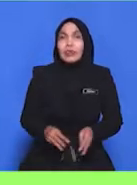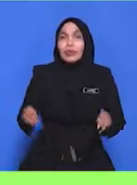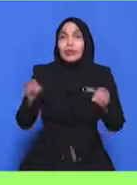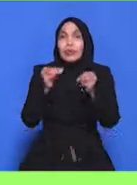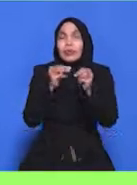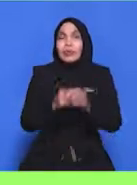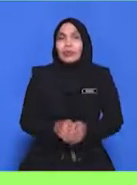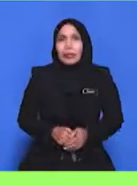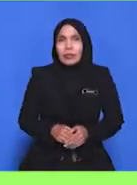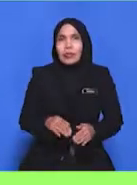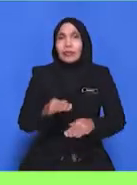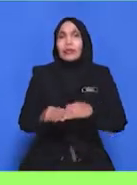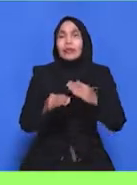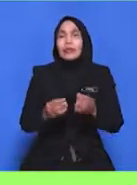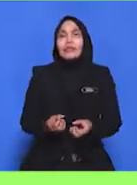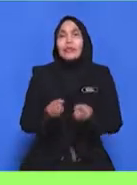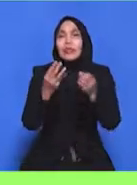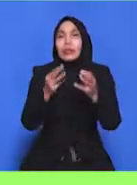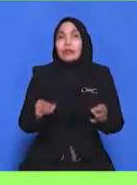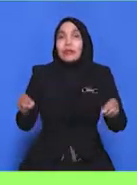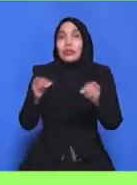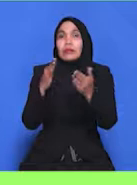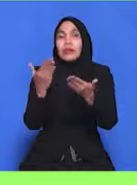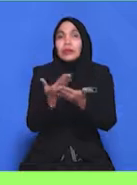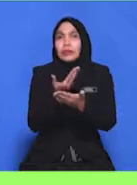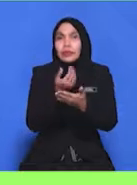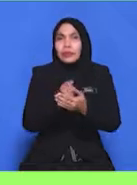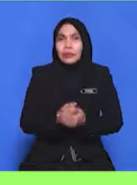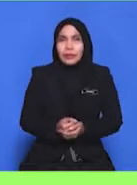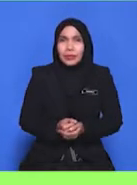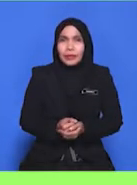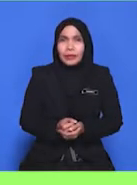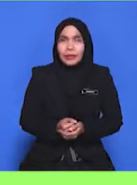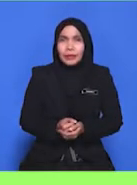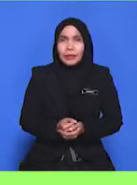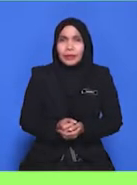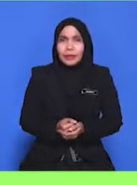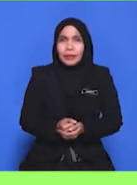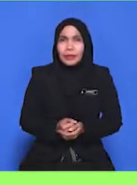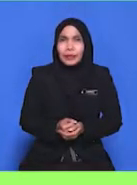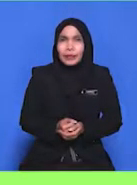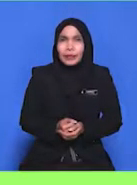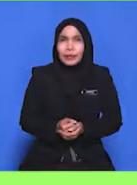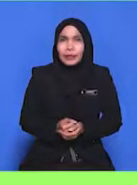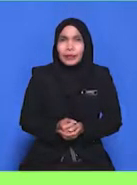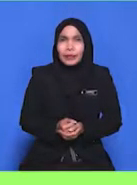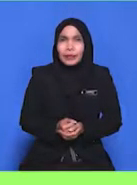masjid baharu seperti Masjid Umawi di Damsyik yang bercirikan seni bina